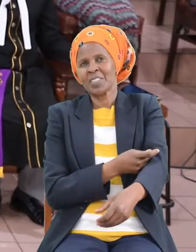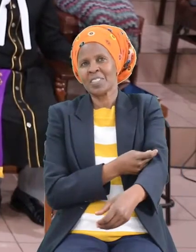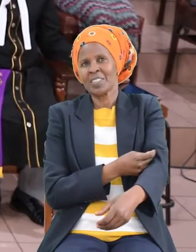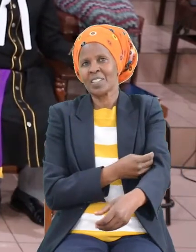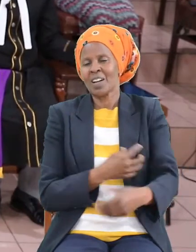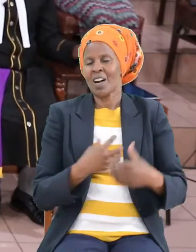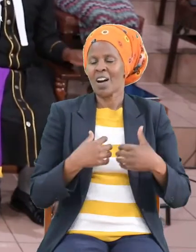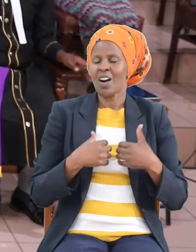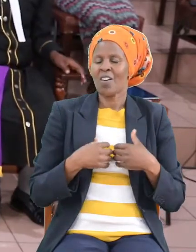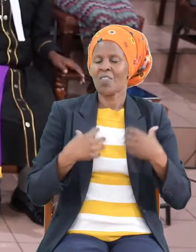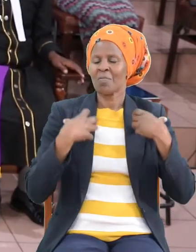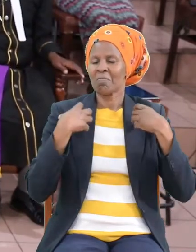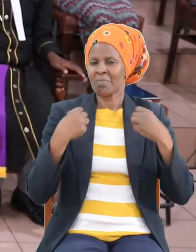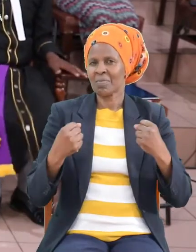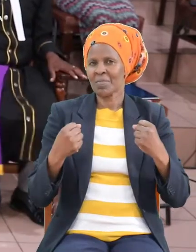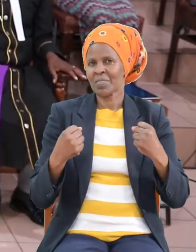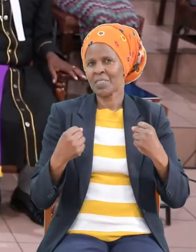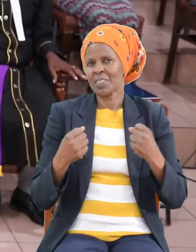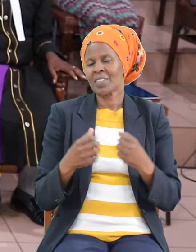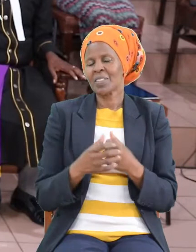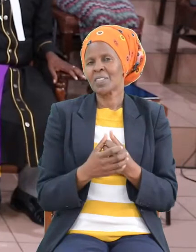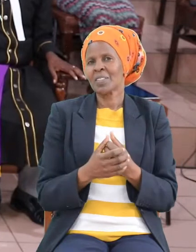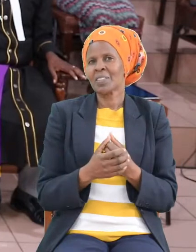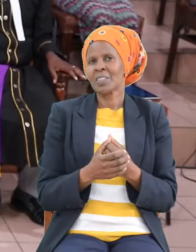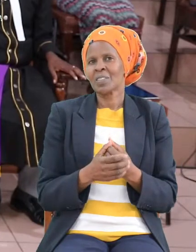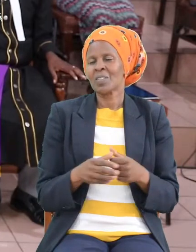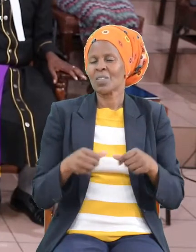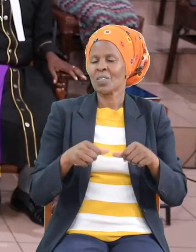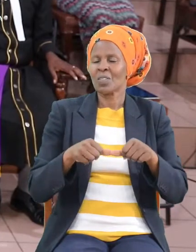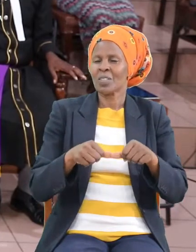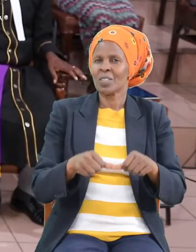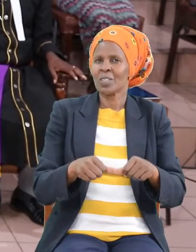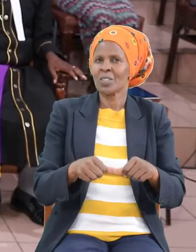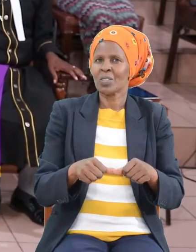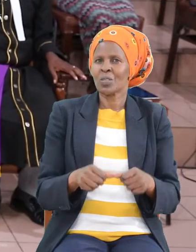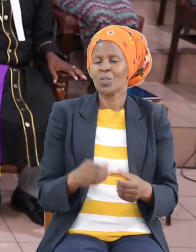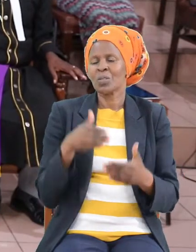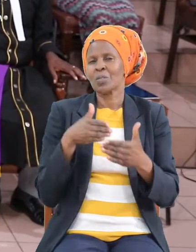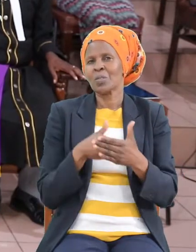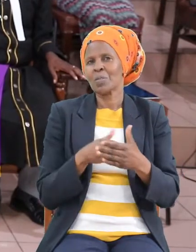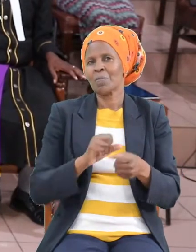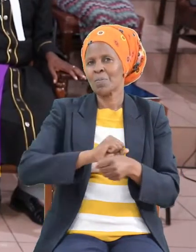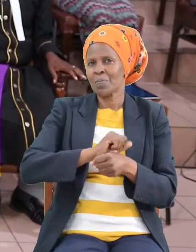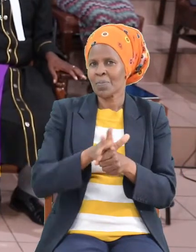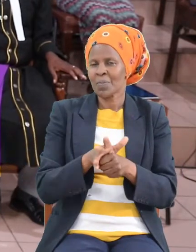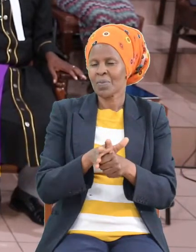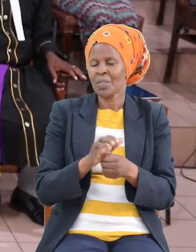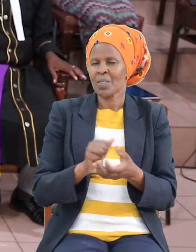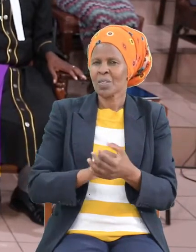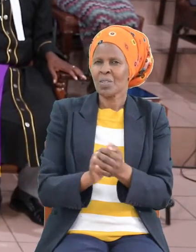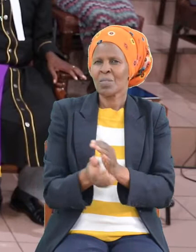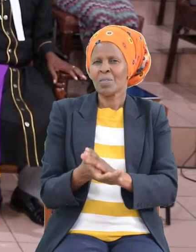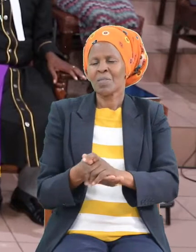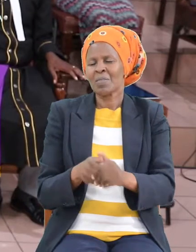afya, tumesema leo ni siku ya afya. Tuendelee kukomesha corona. Na kunawa, tuendelee na